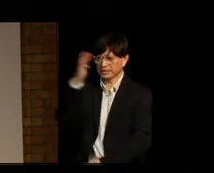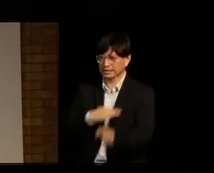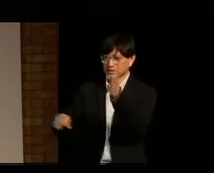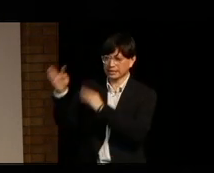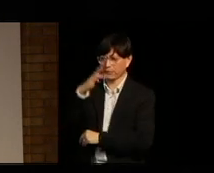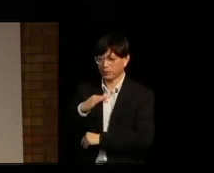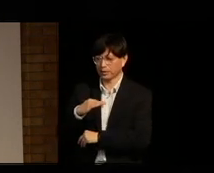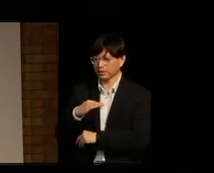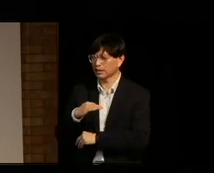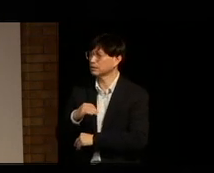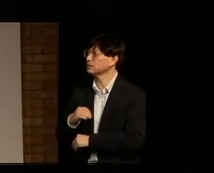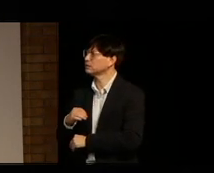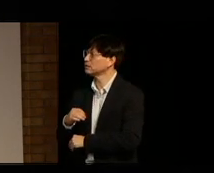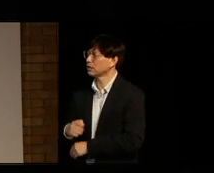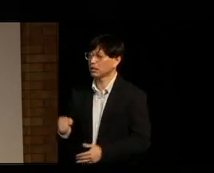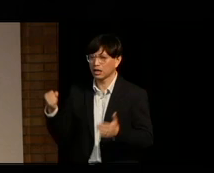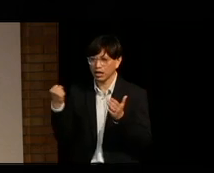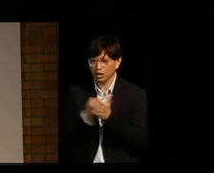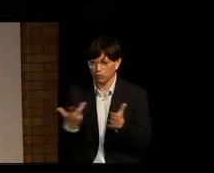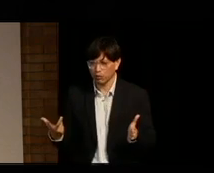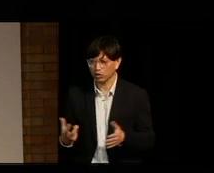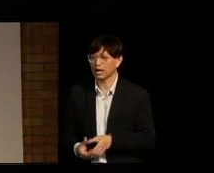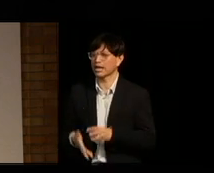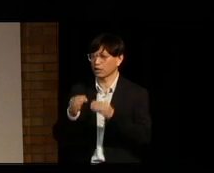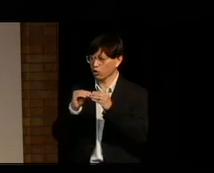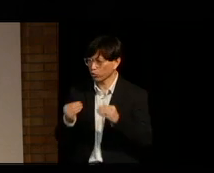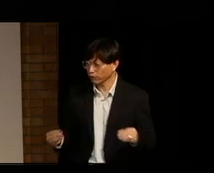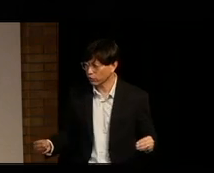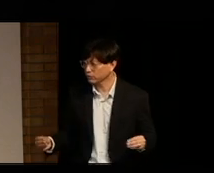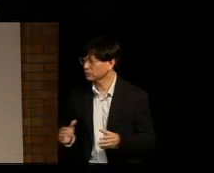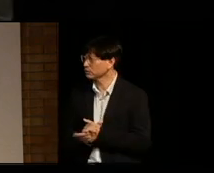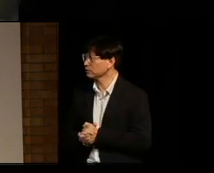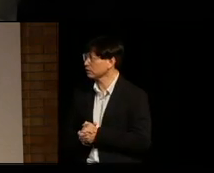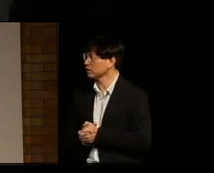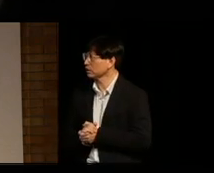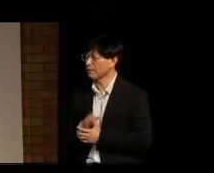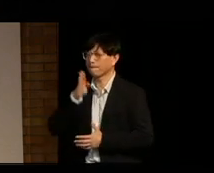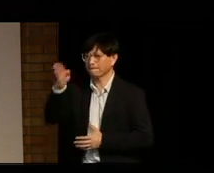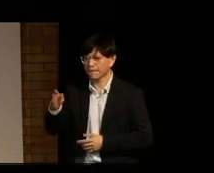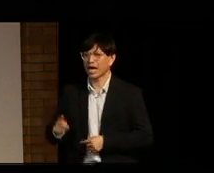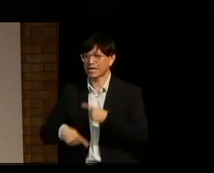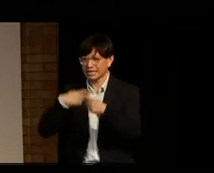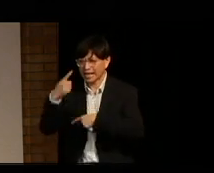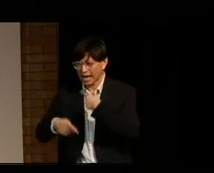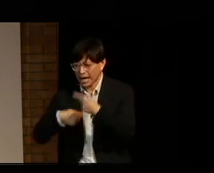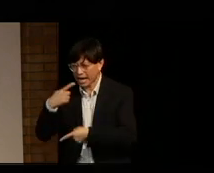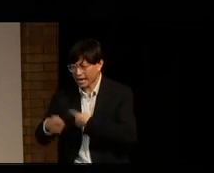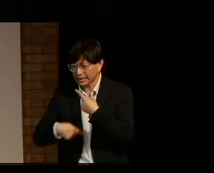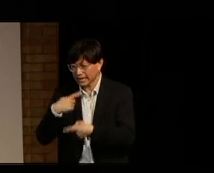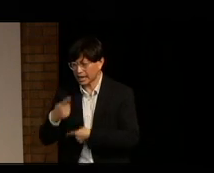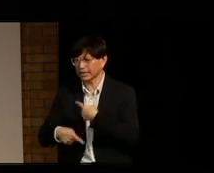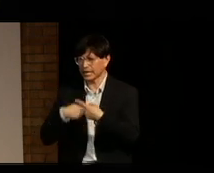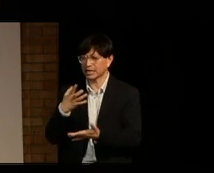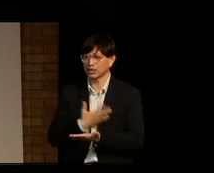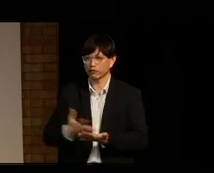gravi quindi è importante anche questo che venga fatta una formazione con Luigi e andiamo ormai da anni nelle parrocchie a fare sensibilizzazione